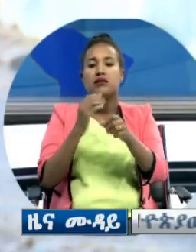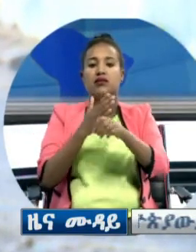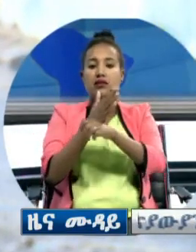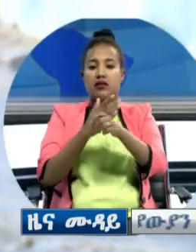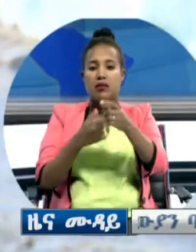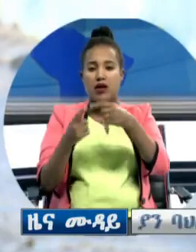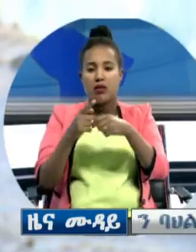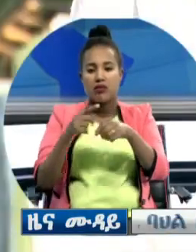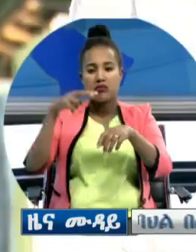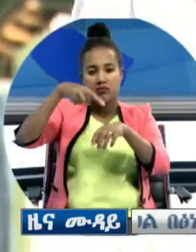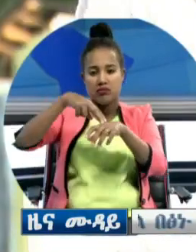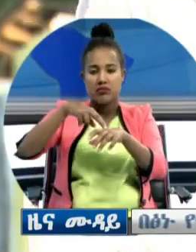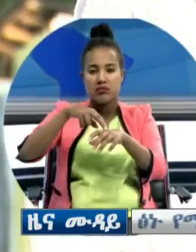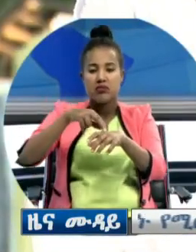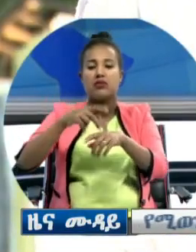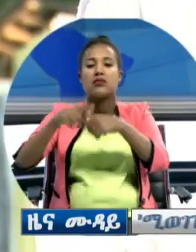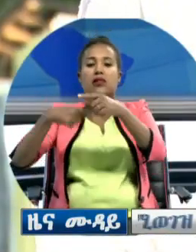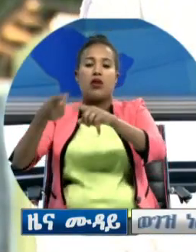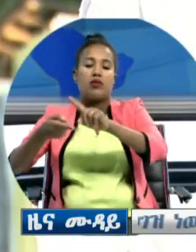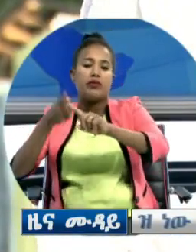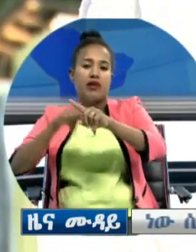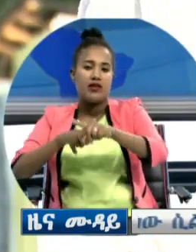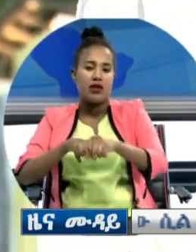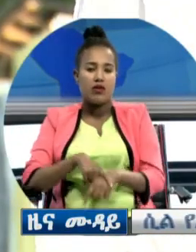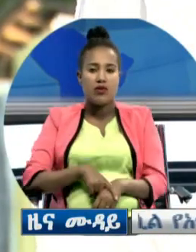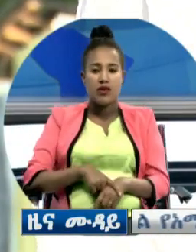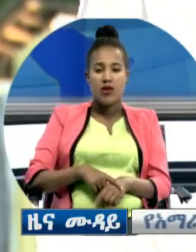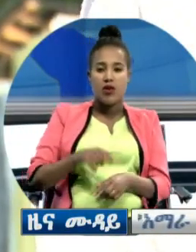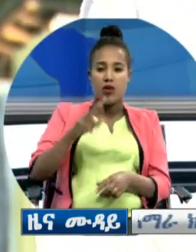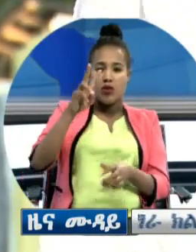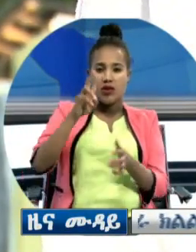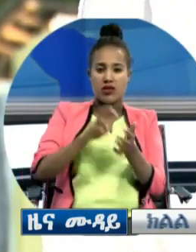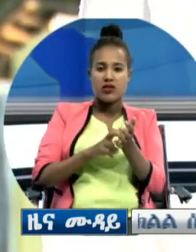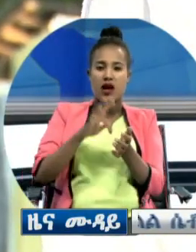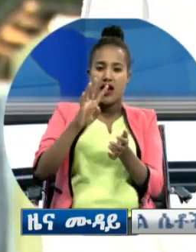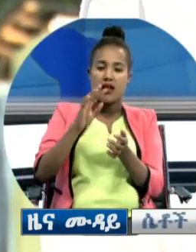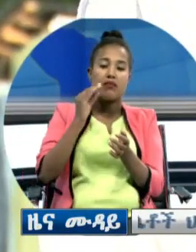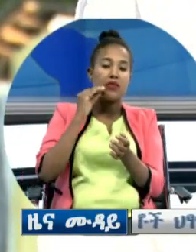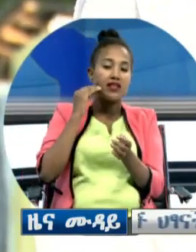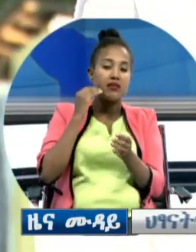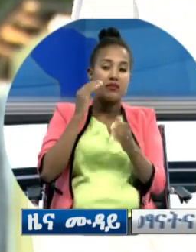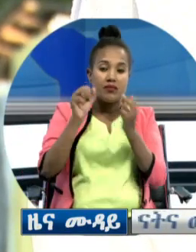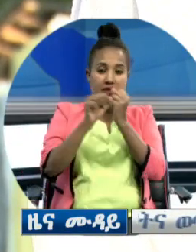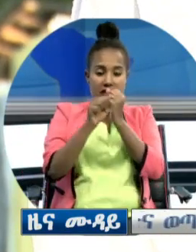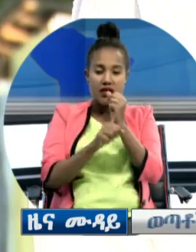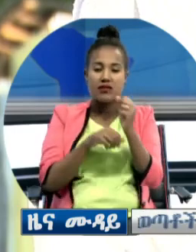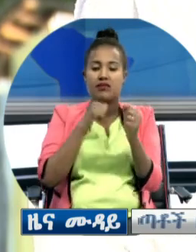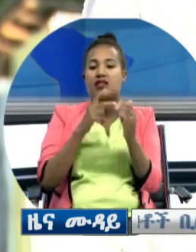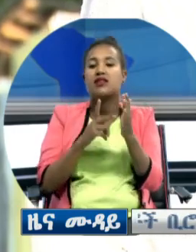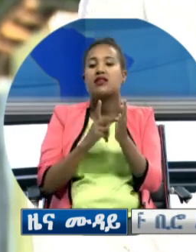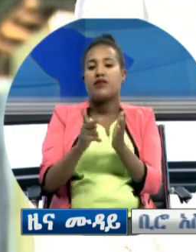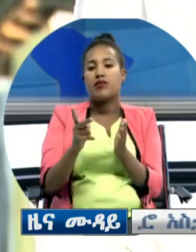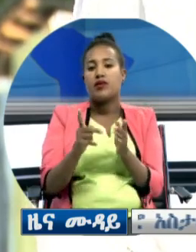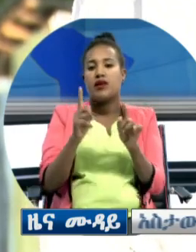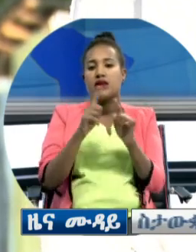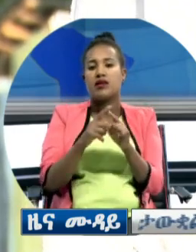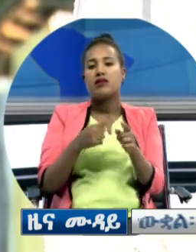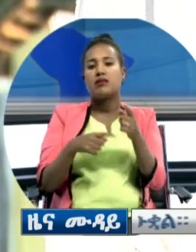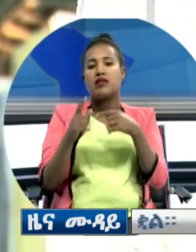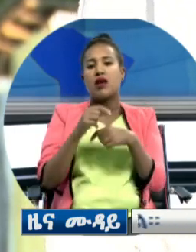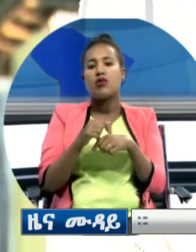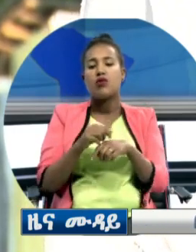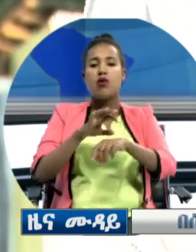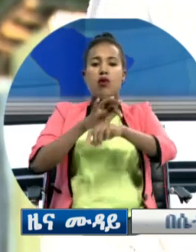ደሞ ተመልሰው ይሄዳሉ። እኔ 2004 ቤት ተቆጥራ ነው መስራታ ሳይመሰረት ነው ክፍያ የከፈልኩት። ግን ይመጣሉ ፖል